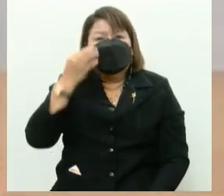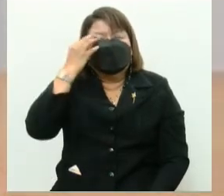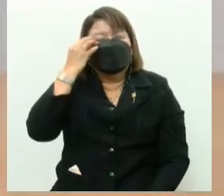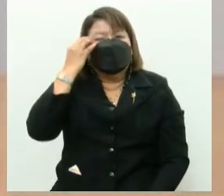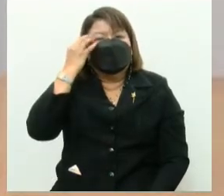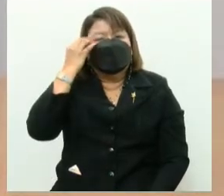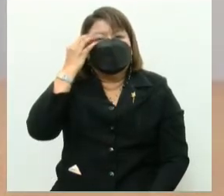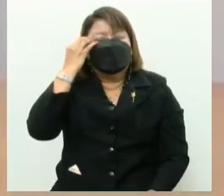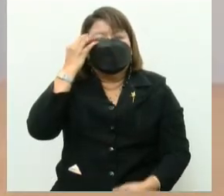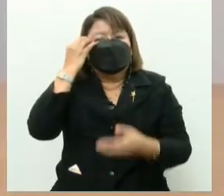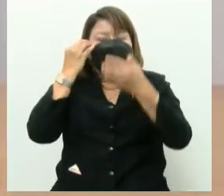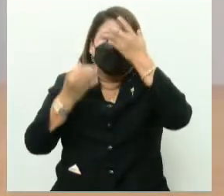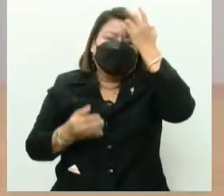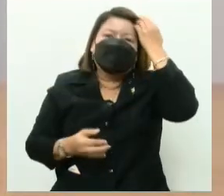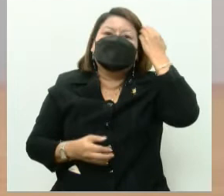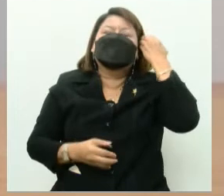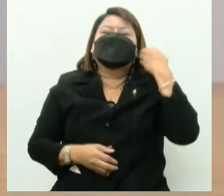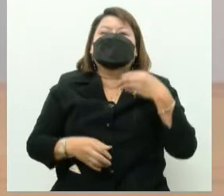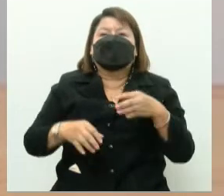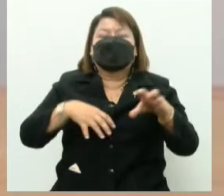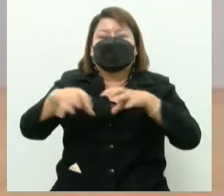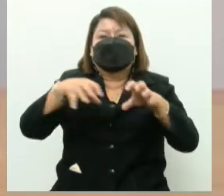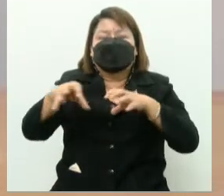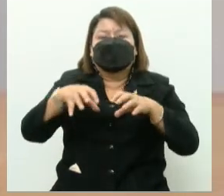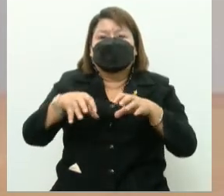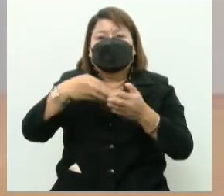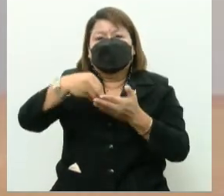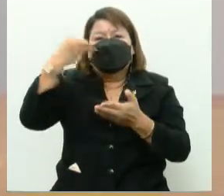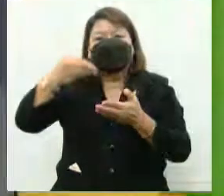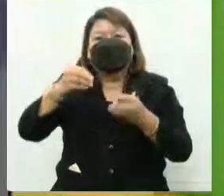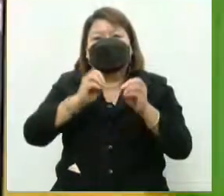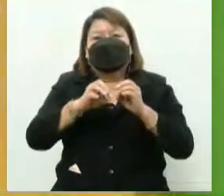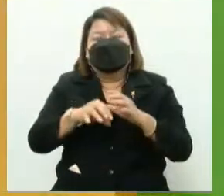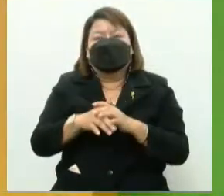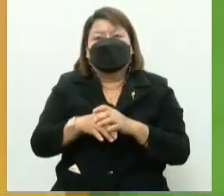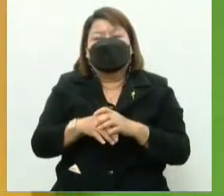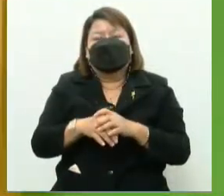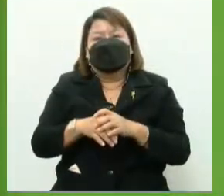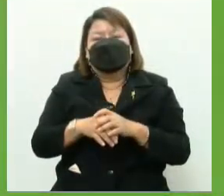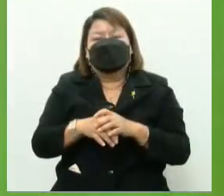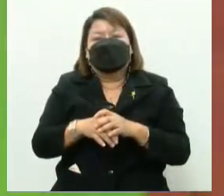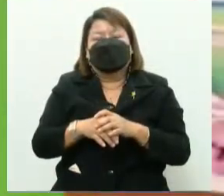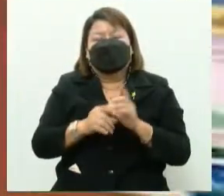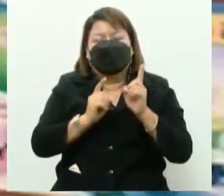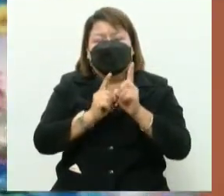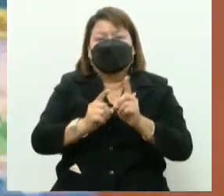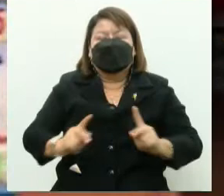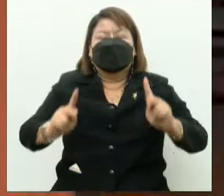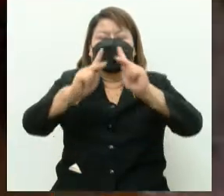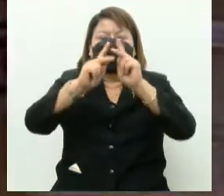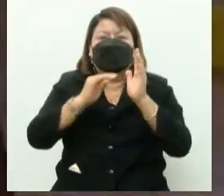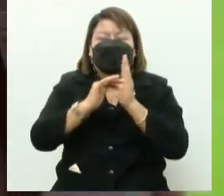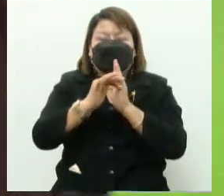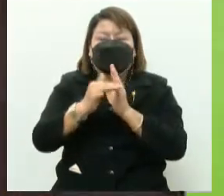สภาพปัญหาการจัดกระบวนการเรียนการสอนให้มีคุณภาพในสถานศึกษาตามที่กระทรวงสาธิการ